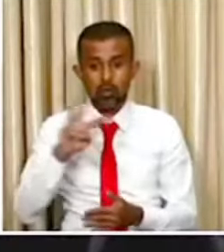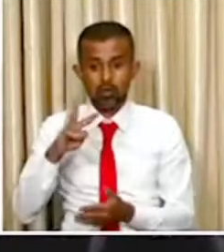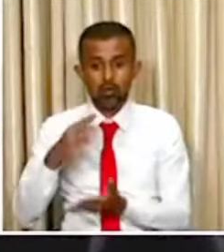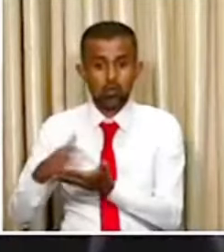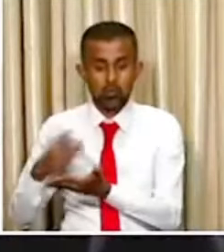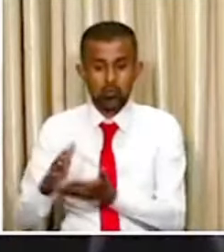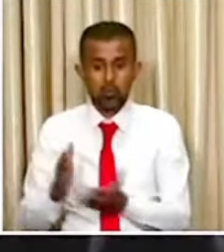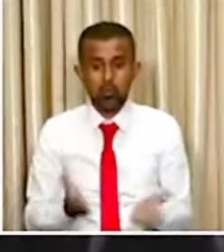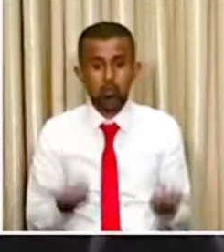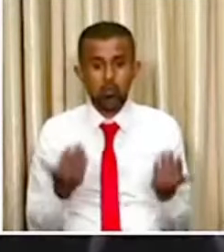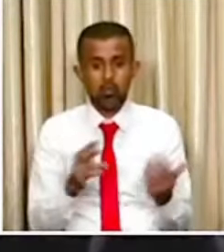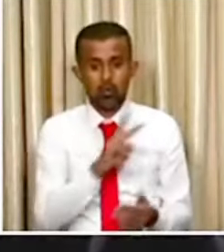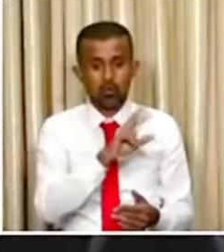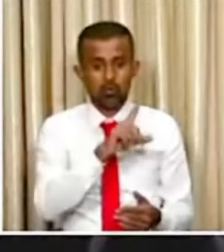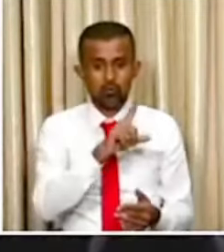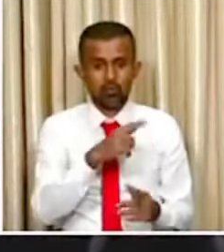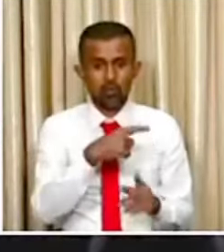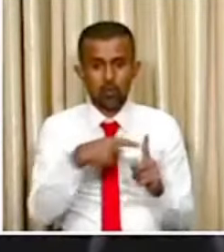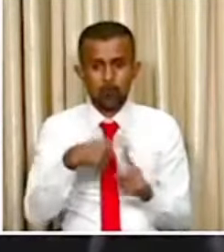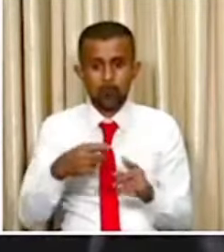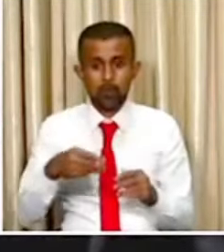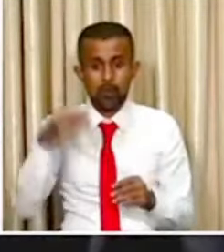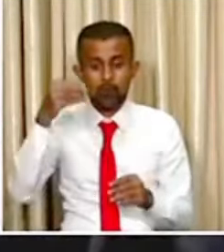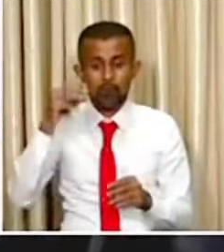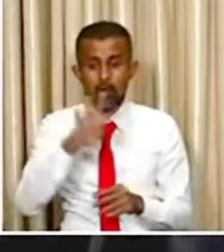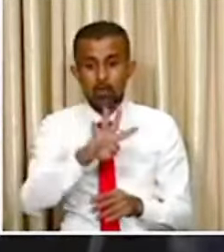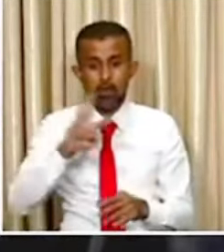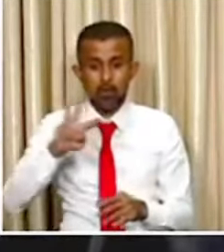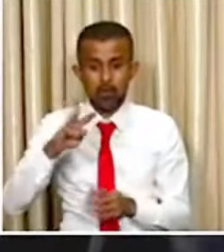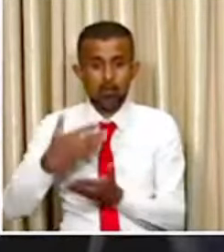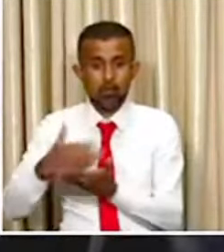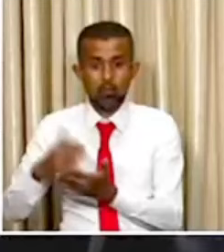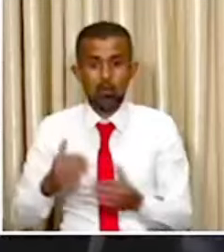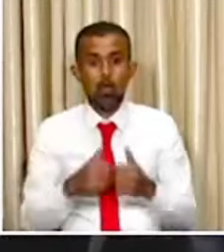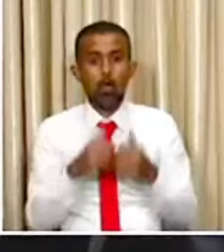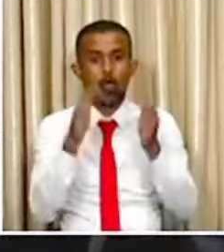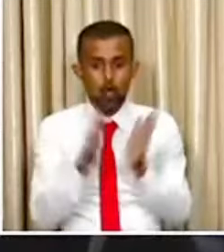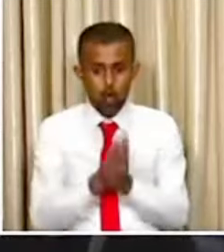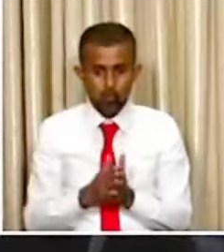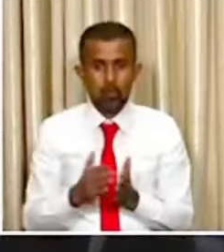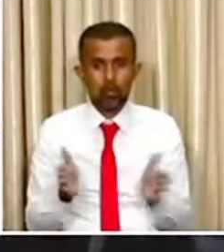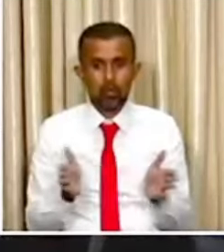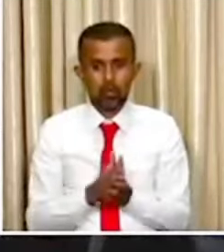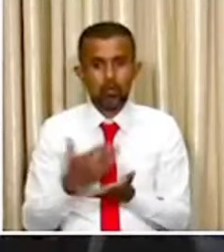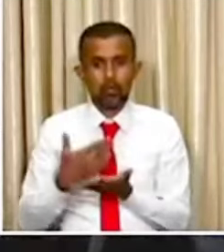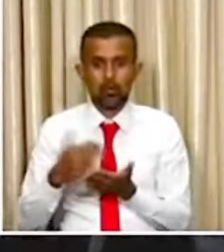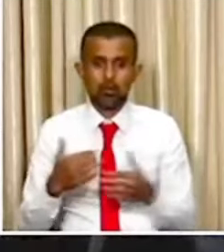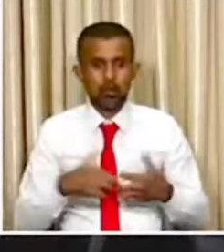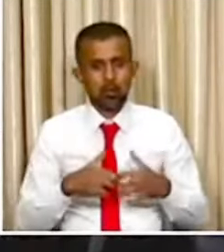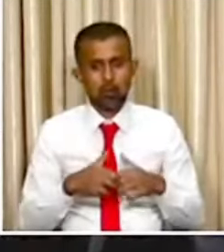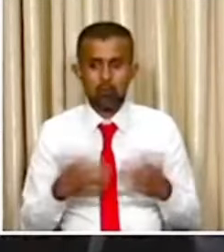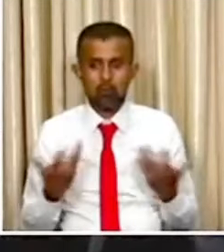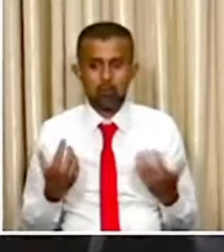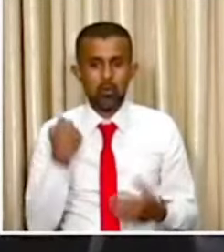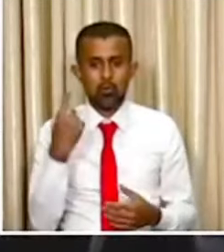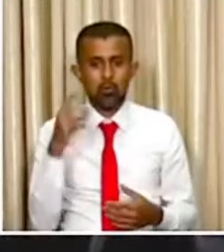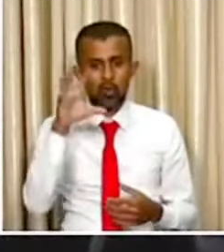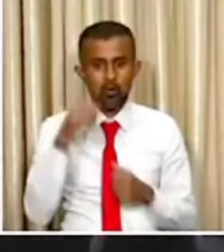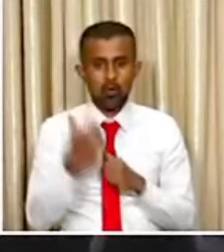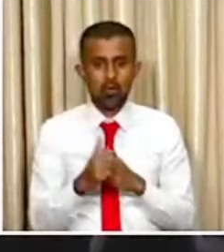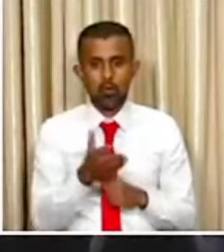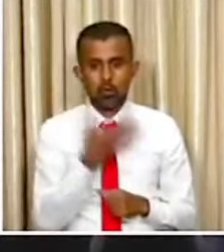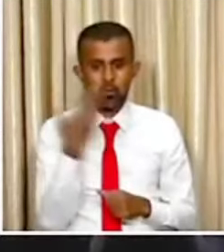වෙනවා. 27 ටික වැඩි වෙලා 43 වෙනකන් ගෙවනවා. අපි ඔක්කොම එකතු වෙලා ගෙවන්න වෙයි. කමක් නැහැ, ආණ්ඩුවට පොහොසත් රටක් හදන්න පුළුවන්